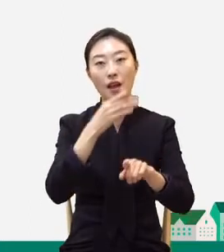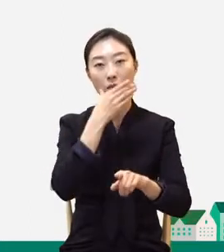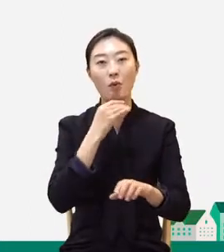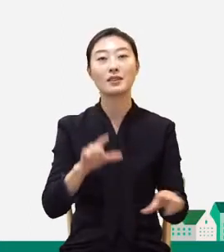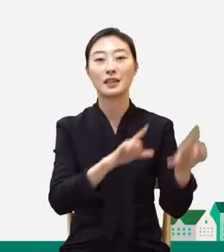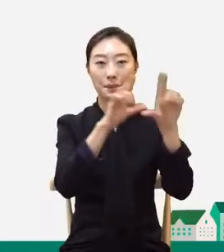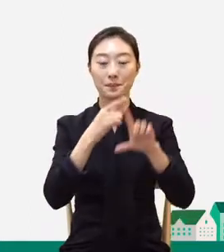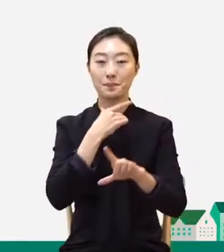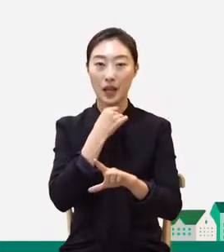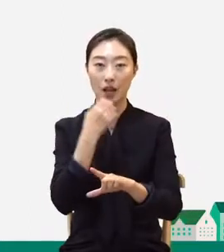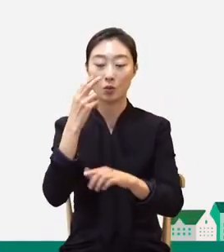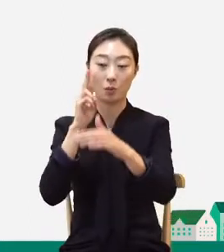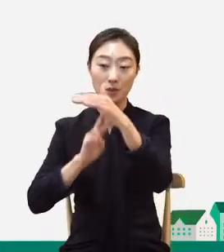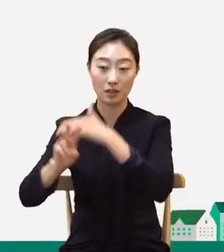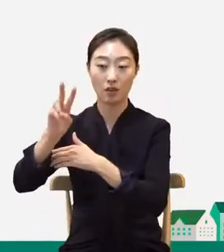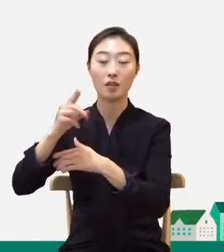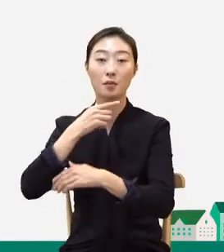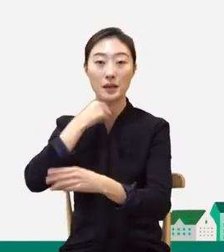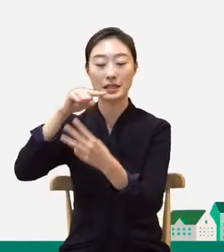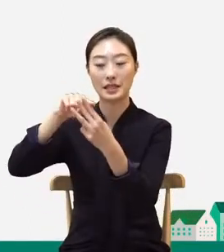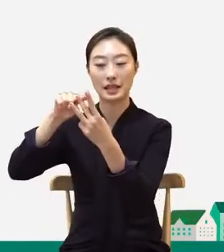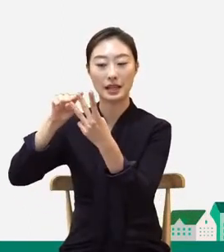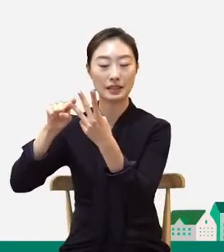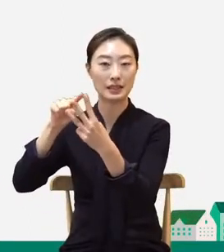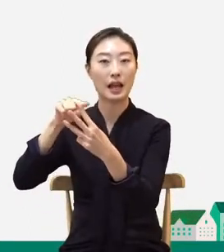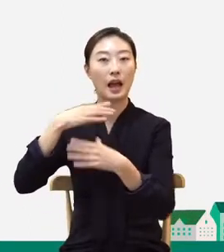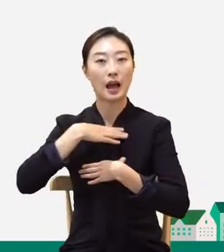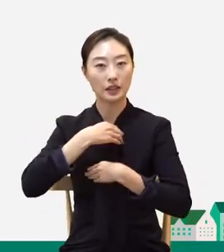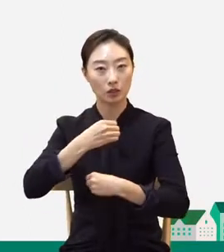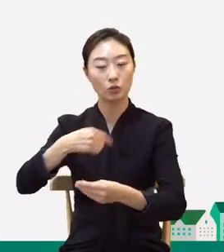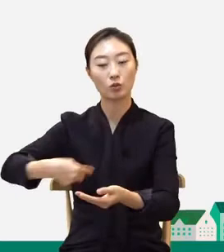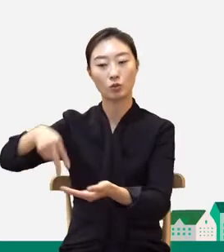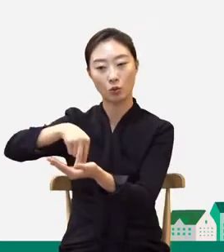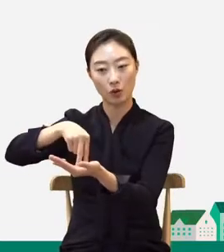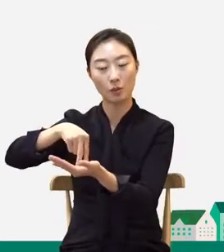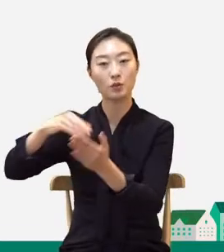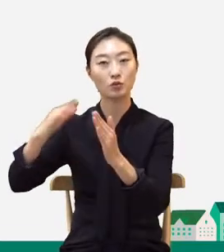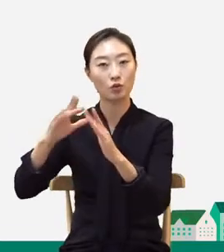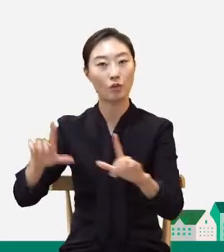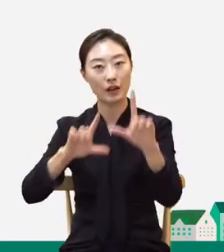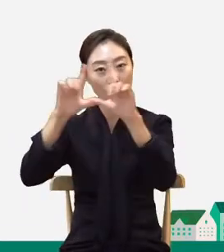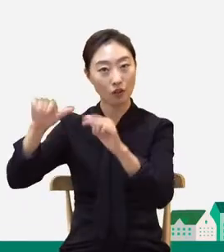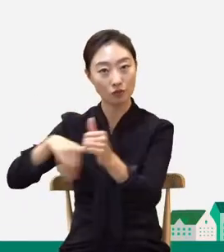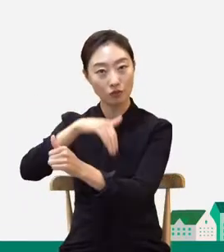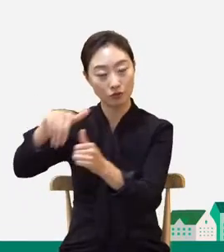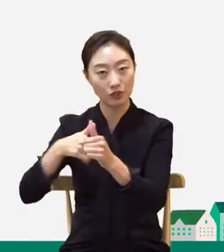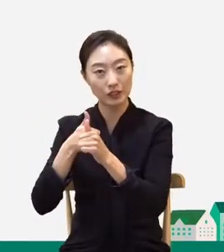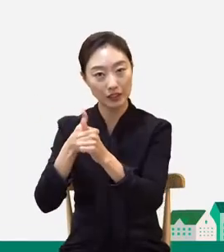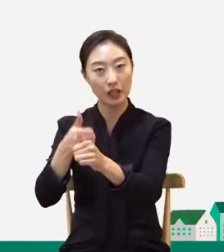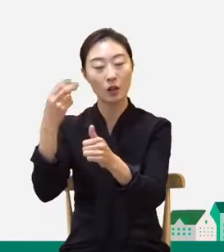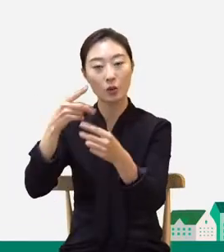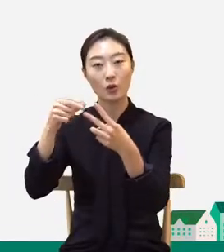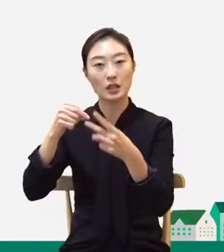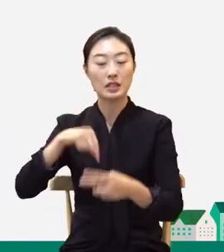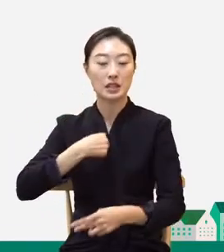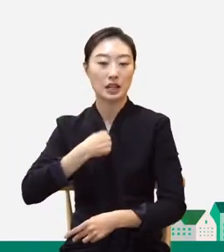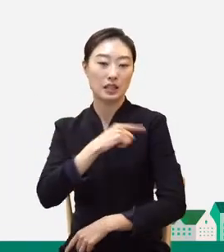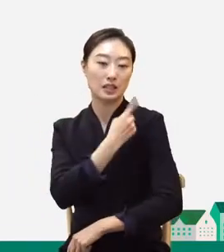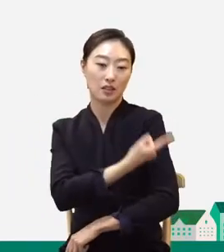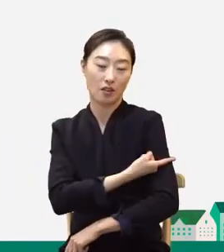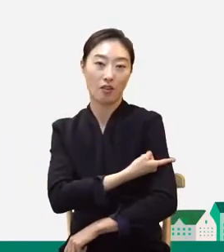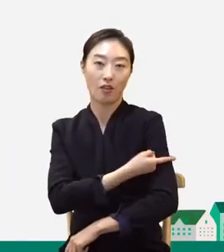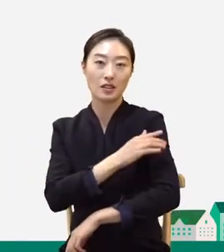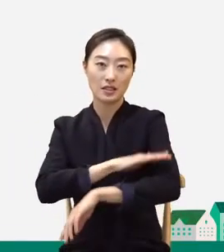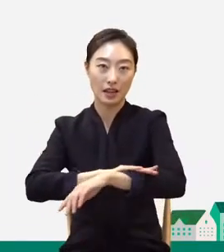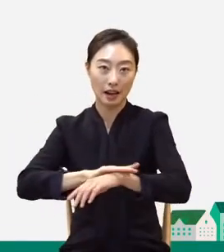그리고 비전은 세 가지인데요. 안정적이고 독립적인 주거환경 유지, 또 자기관리 능력의 강화로 삶의 질